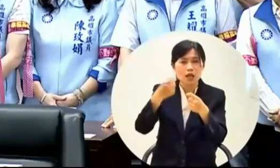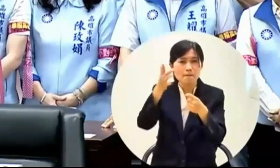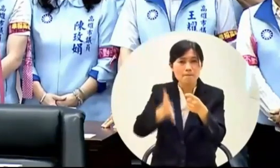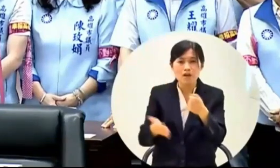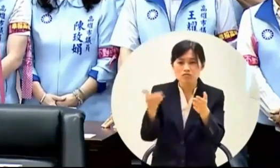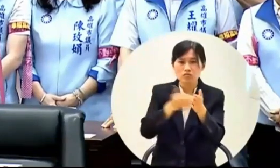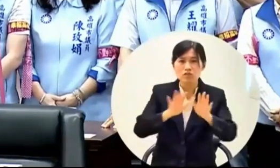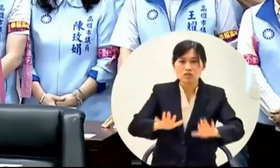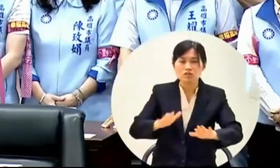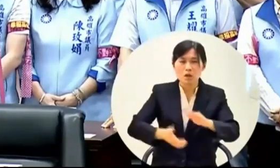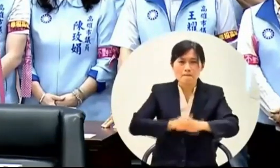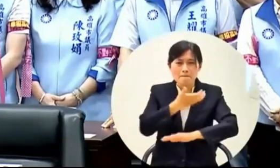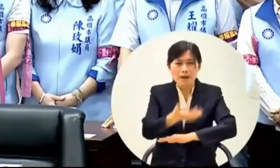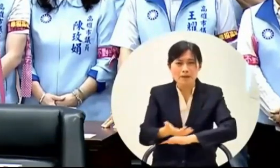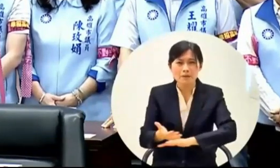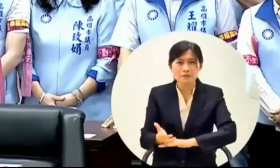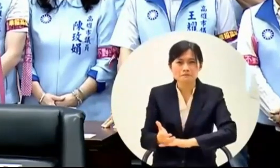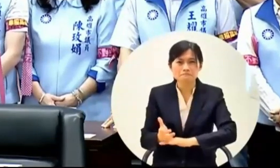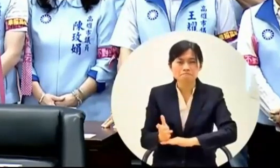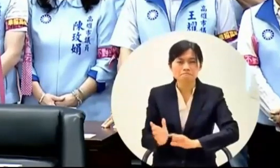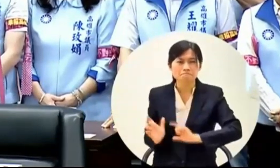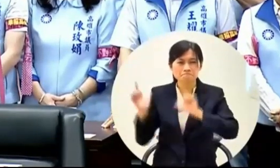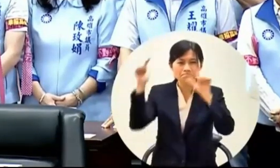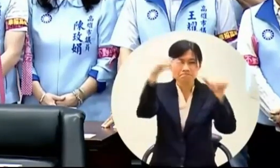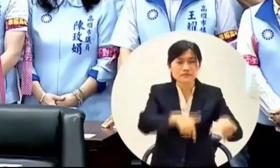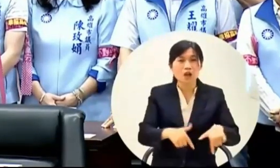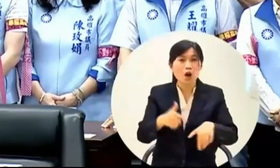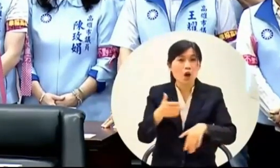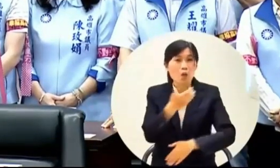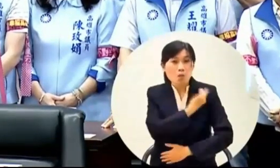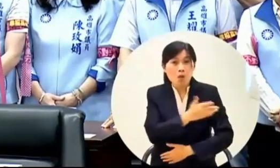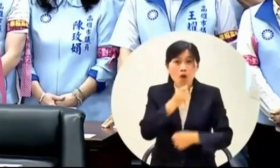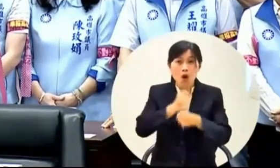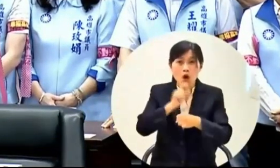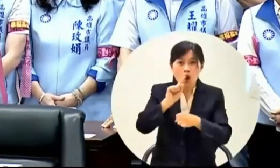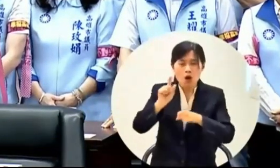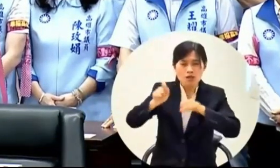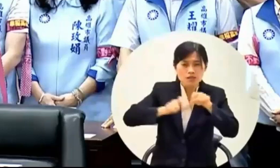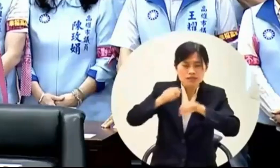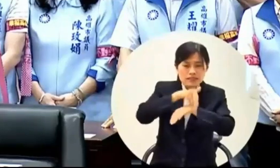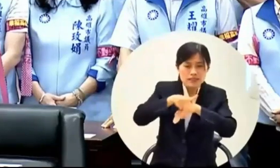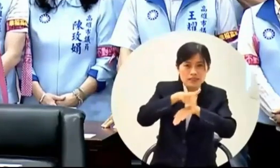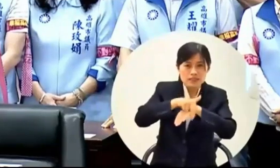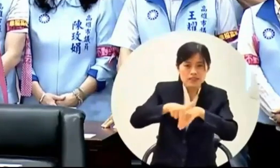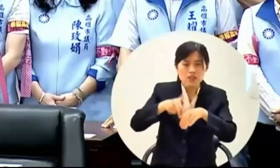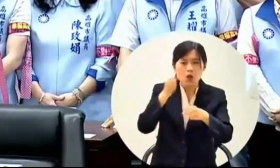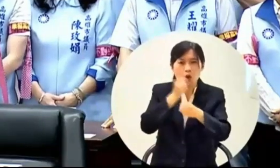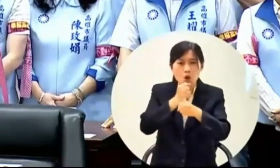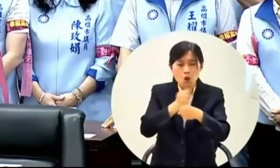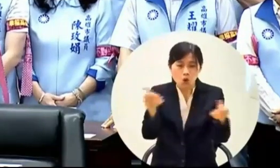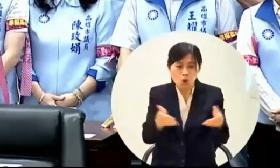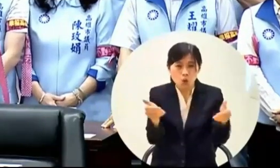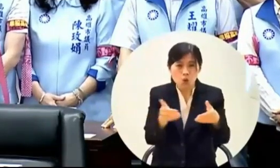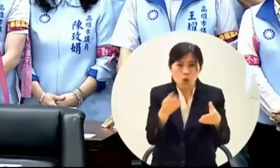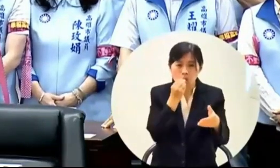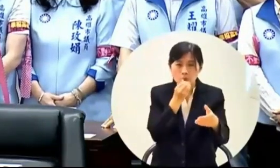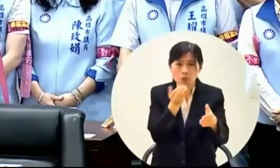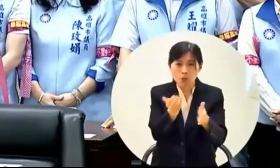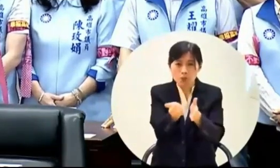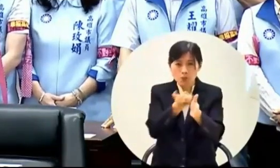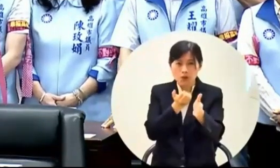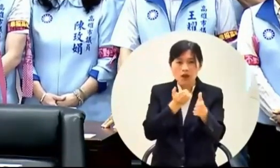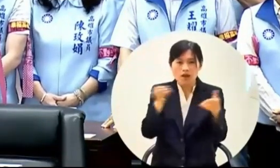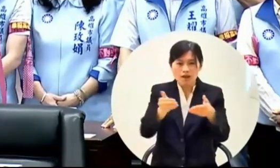说是拼命拼力了，不管做什么政策或是什么工程，他都提前来完